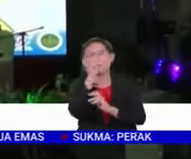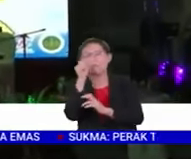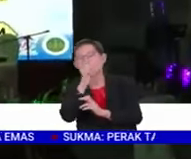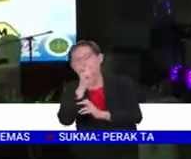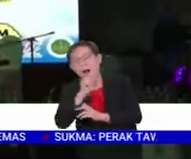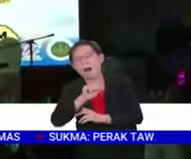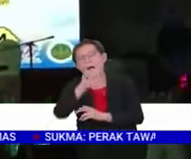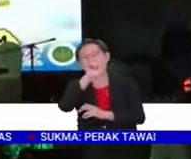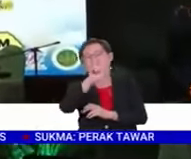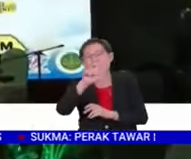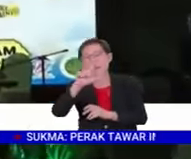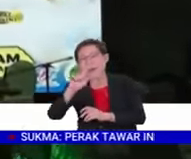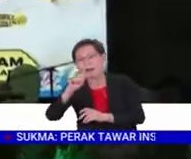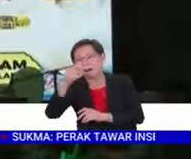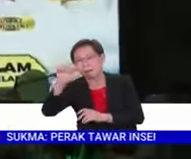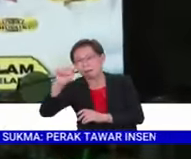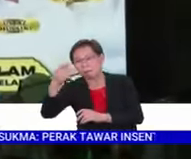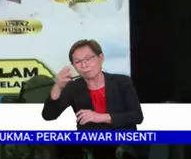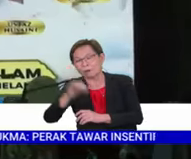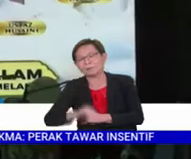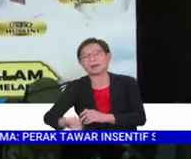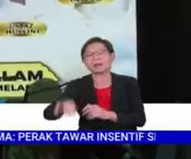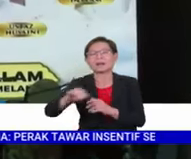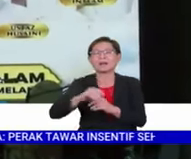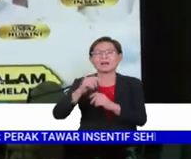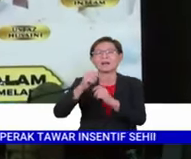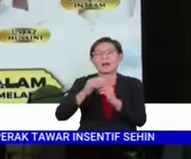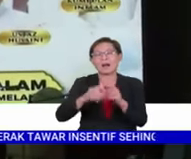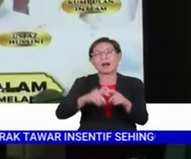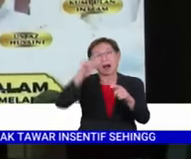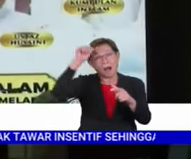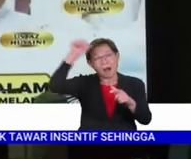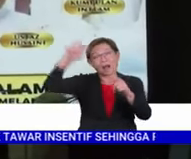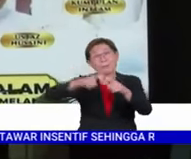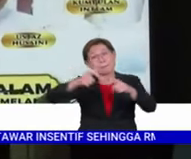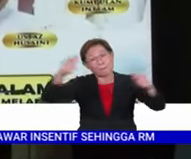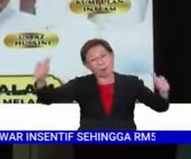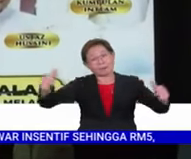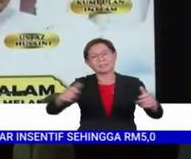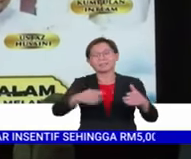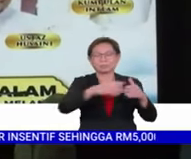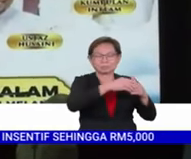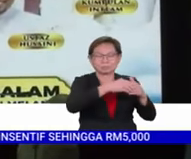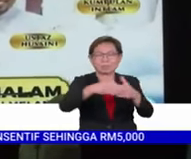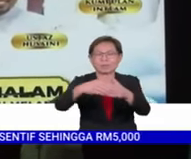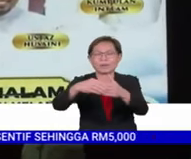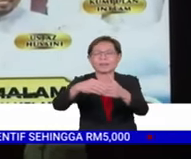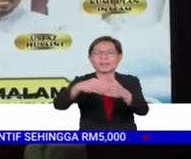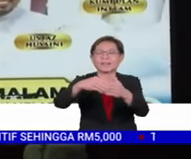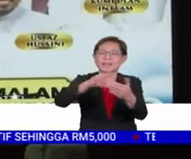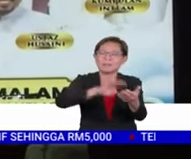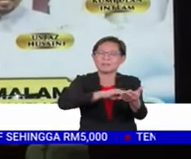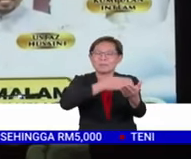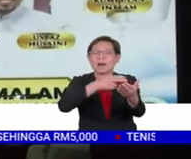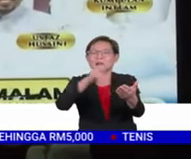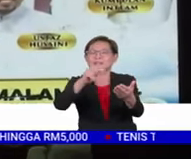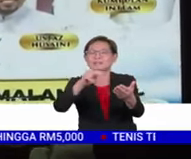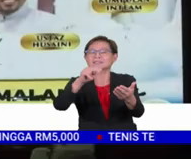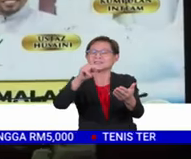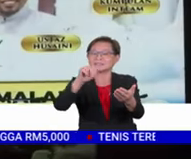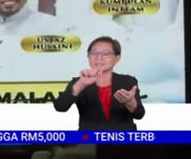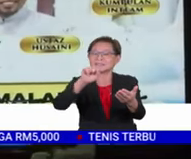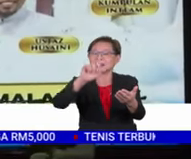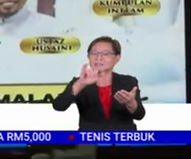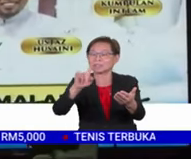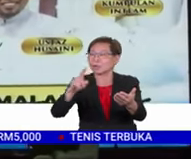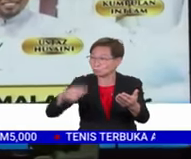Lah Ahmad dan juga selawatnya akan diketuai nanti oleh kumpulan Nasyid Intim. Jadi pastinya kepada orang ramai, orang-orang Melaka khususnya